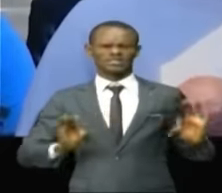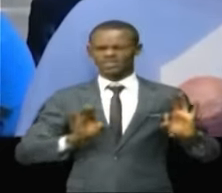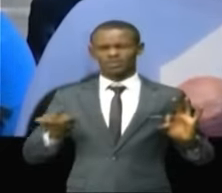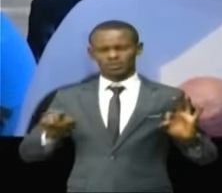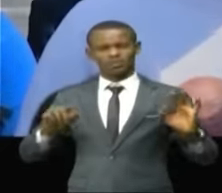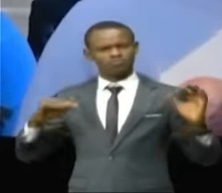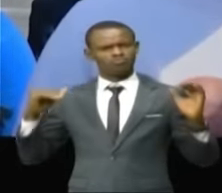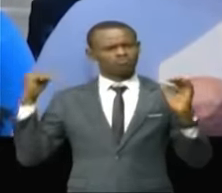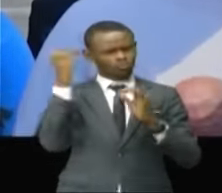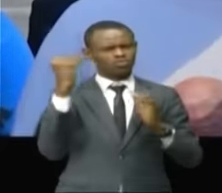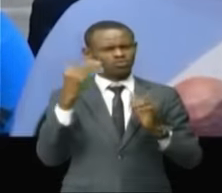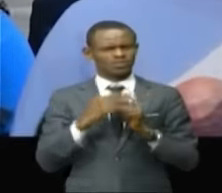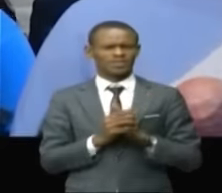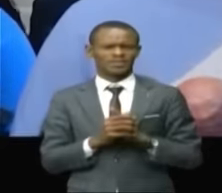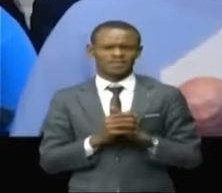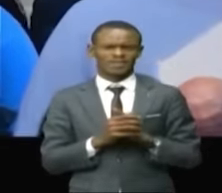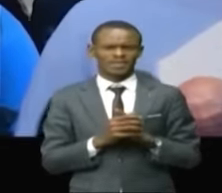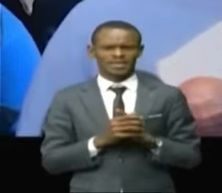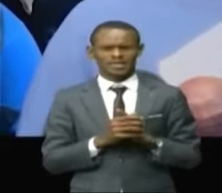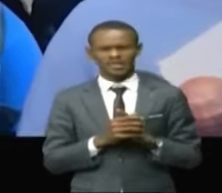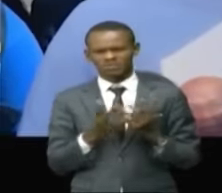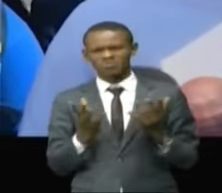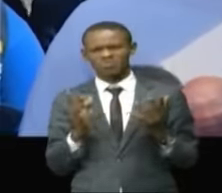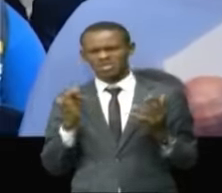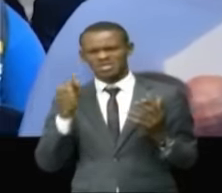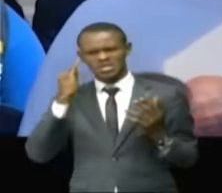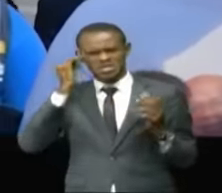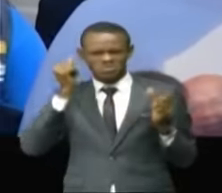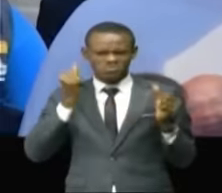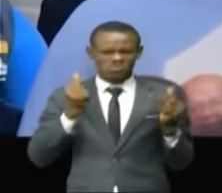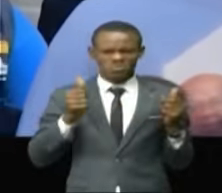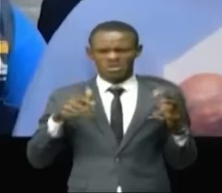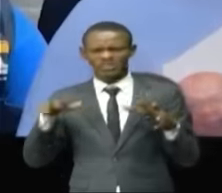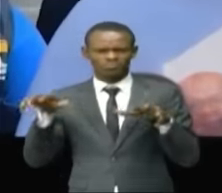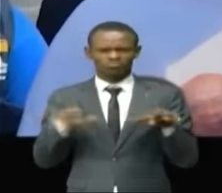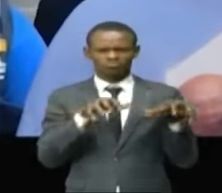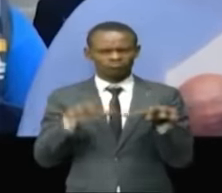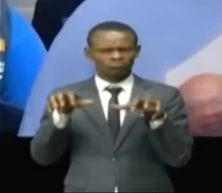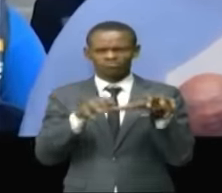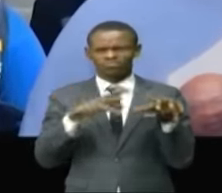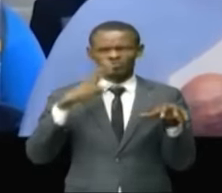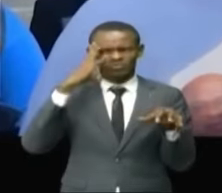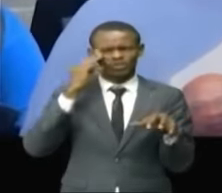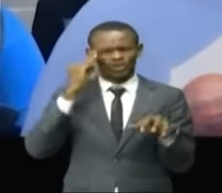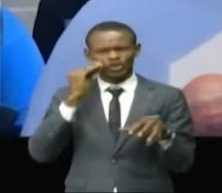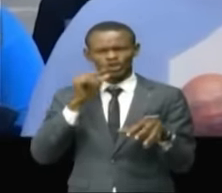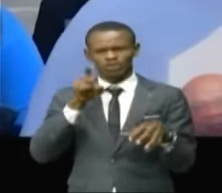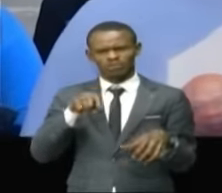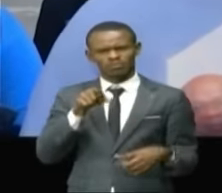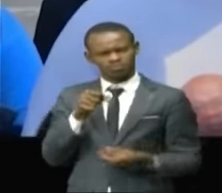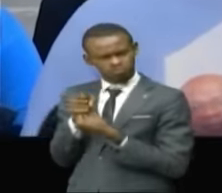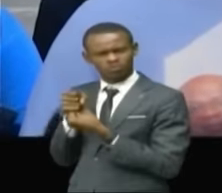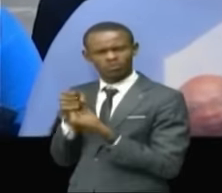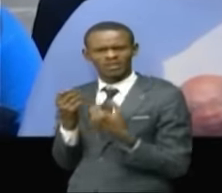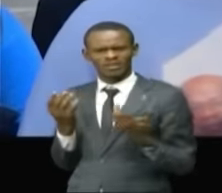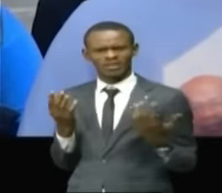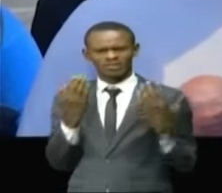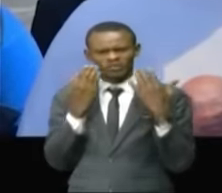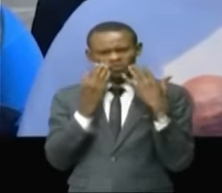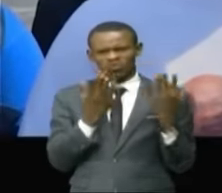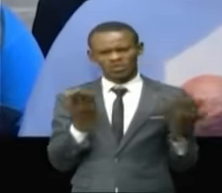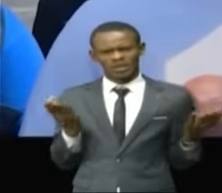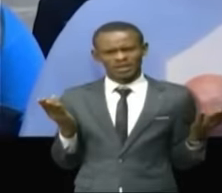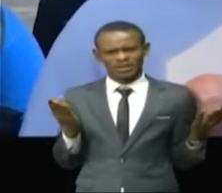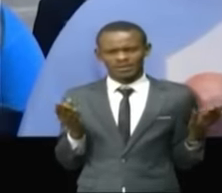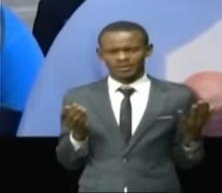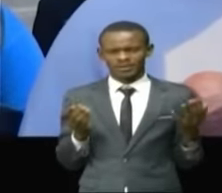comparable et un candidat, je l'ai toujours dit, qui a l'onction présidentielle. Et puis, nous sommes dans un pays où on prie très fort. J'ai toujours dit que Dieu ne